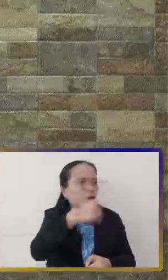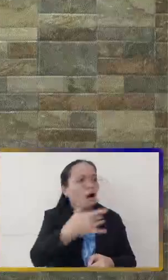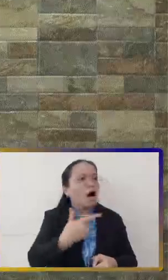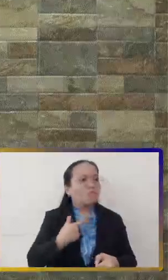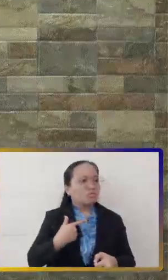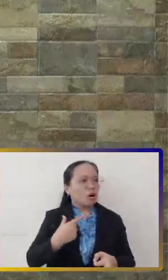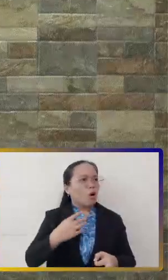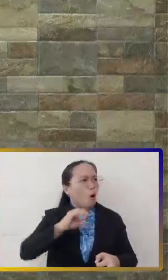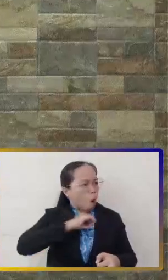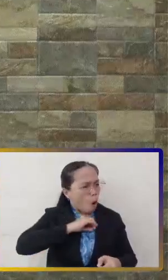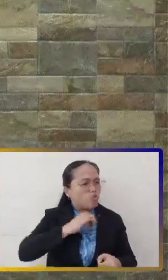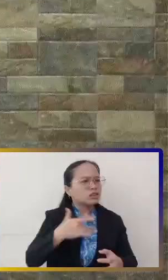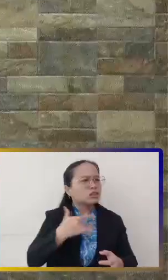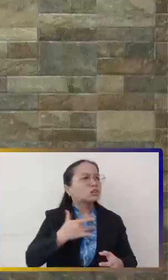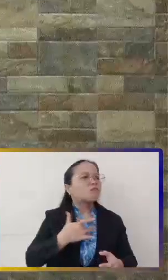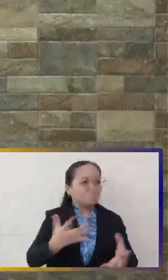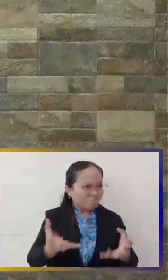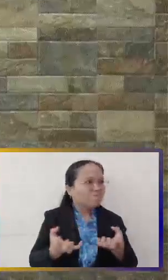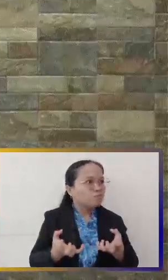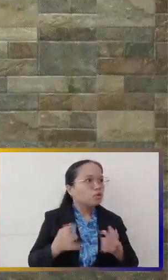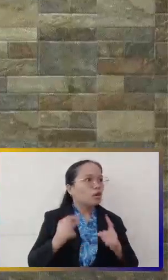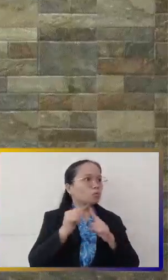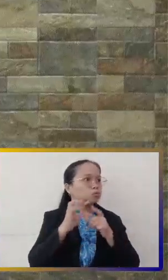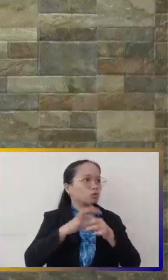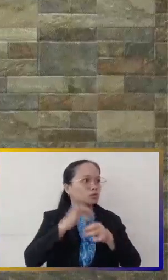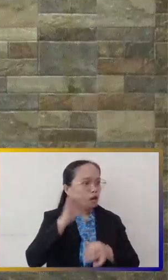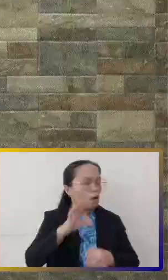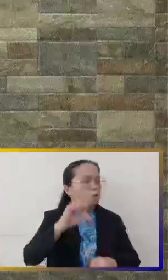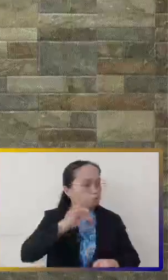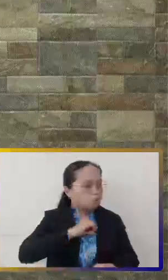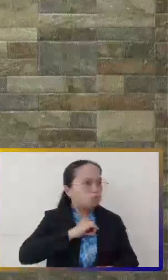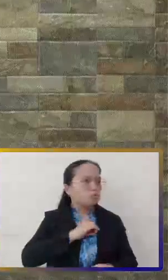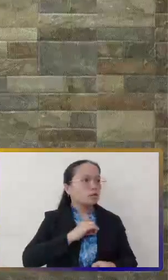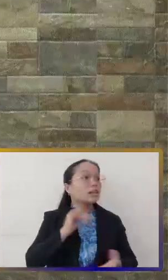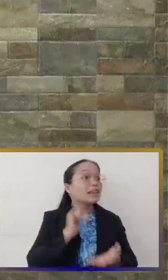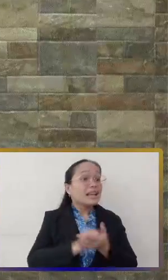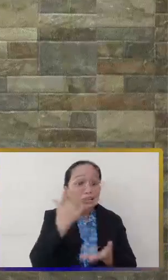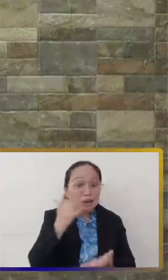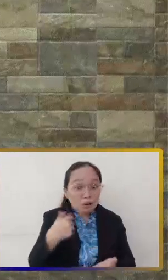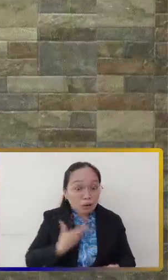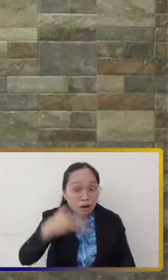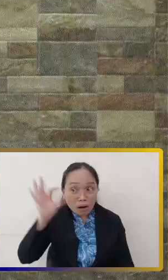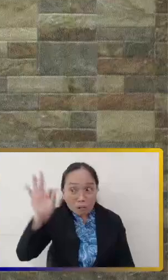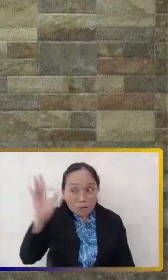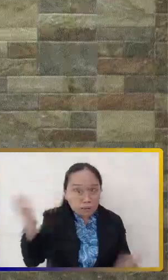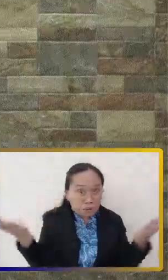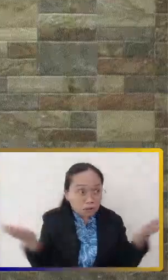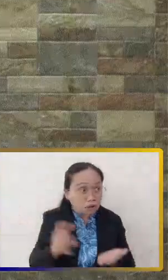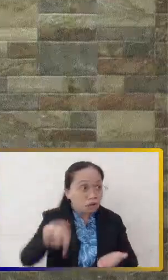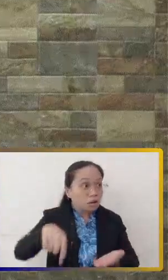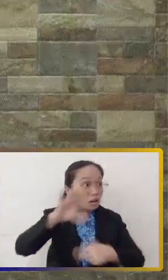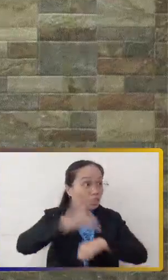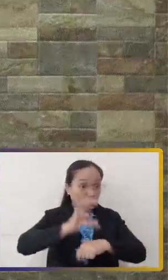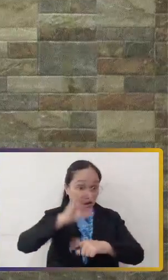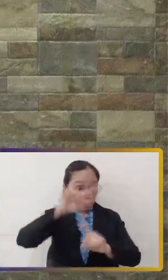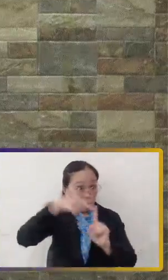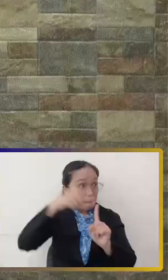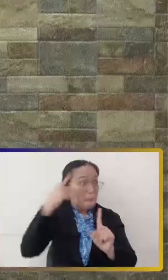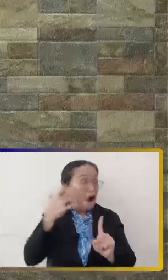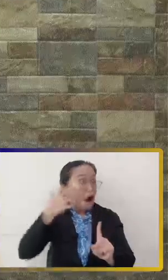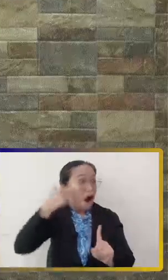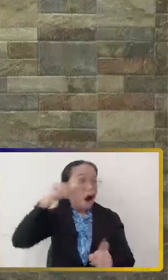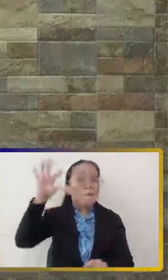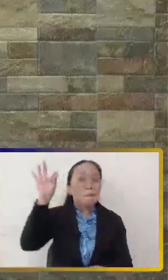Totoo, puro, pure Word of God. That's what I'm giving you, brethren. Every time I come up to this pulpit, binibigay ko.